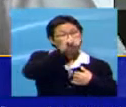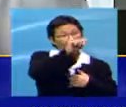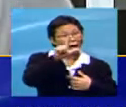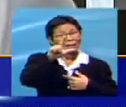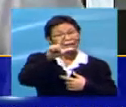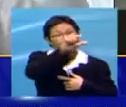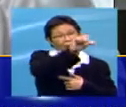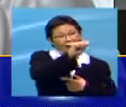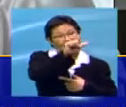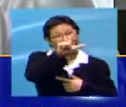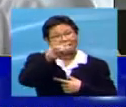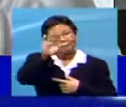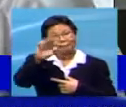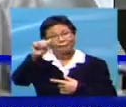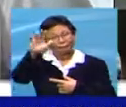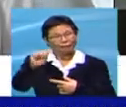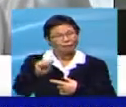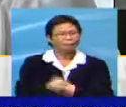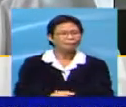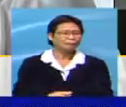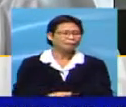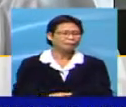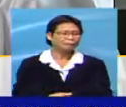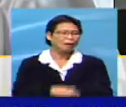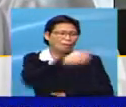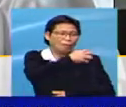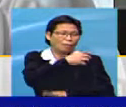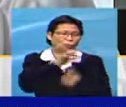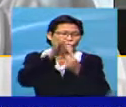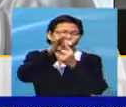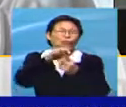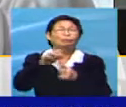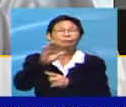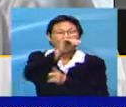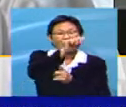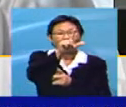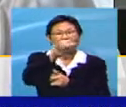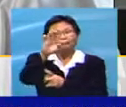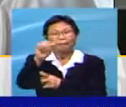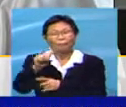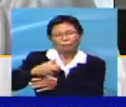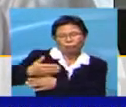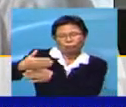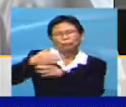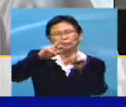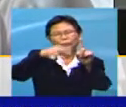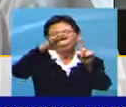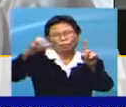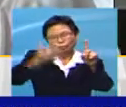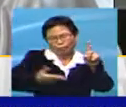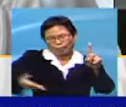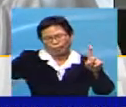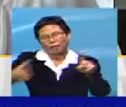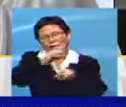itu sebelum diperkenalkan program, program khusus yang mana Alibaba akan promosikan 1,500 produk-produk